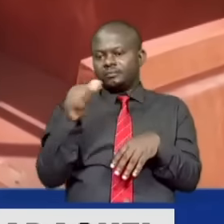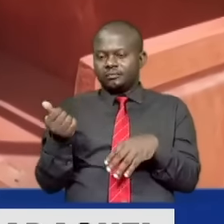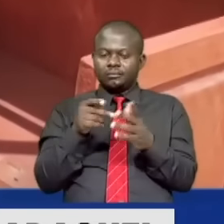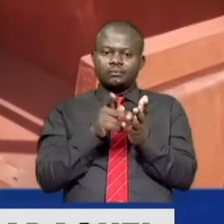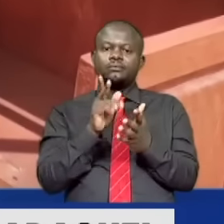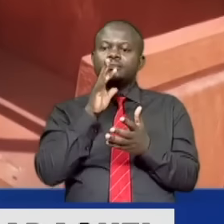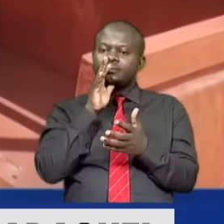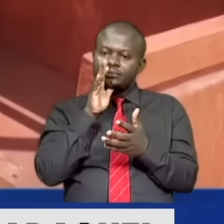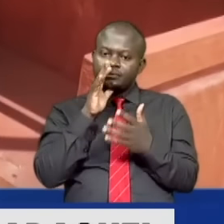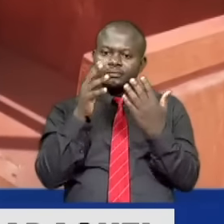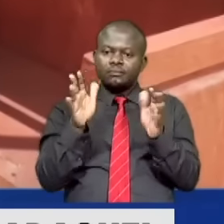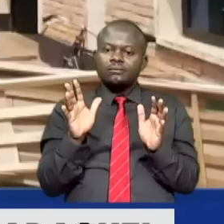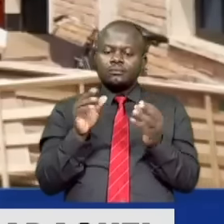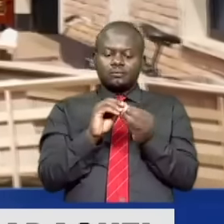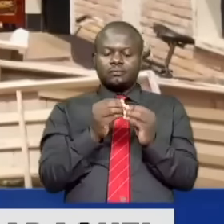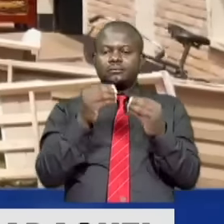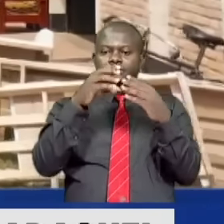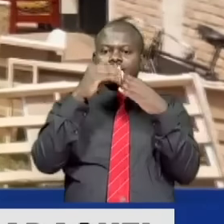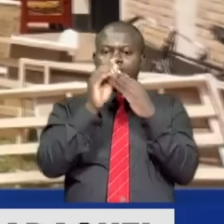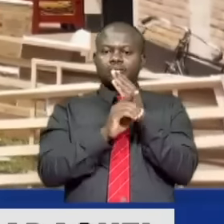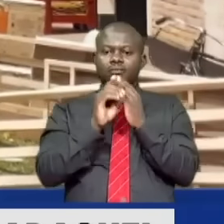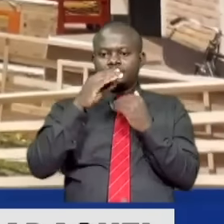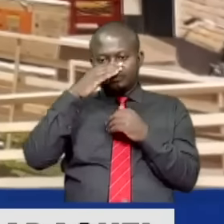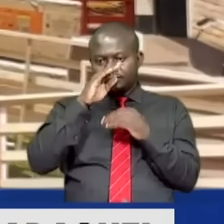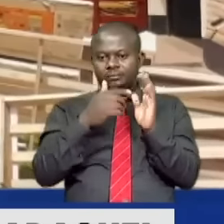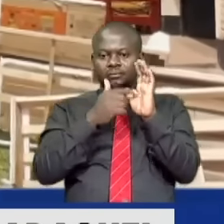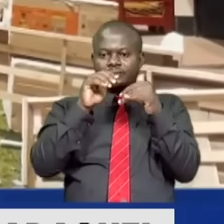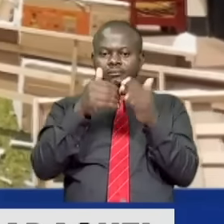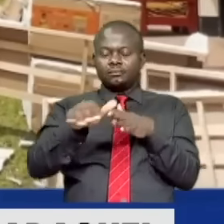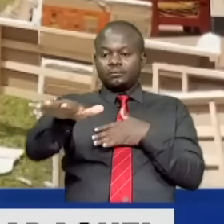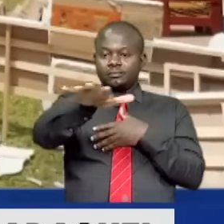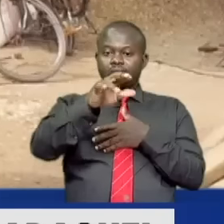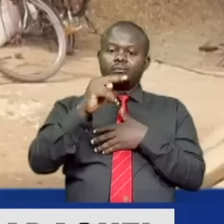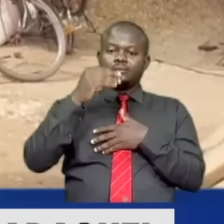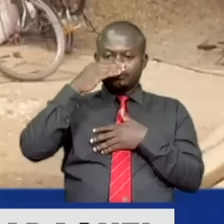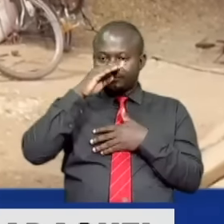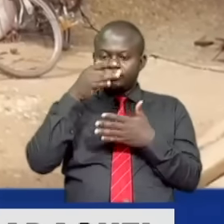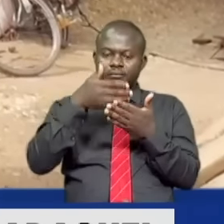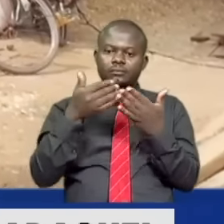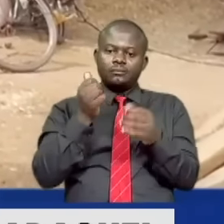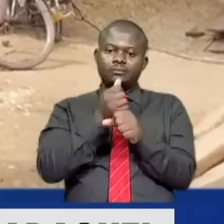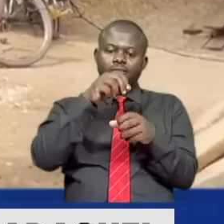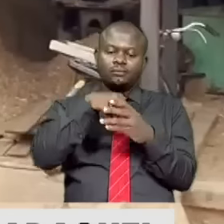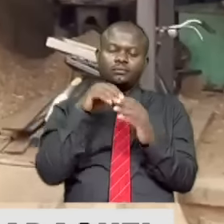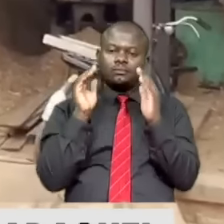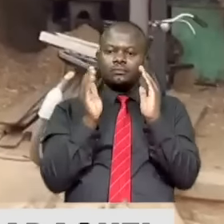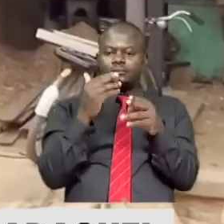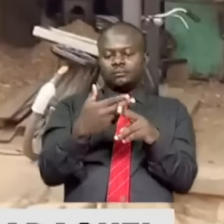ko burangira. Imibare itangwa n'ubuyobozi bw'akarere ka Nyanza igaragaza ko aka gakiriro ka Nyanza kugeza ubu gakorerwamo ku gipimo